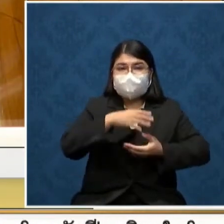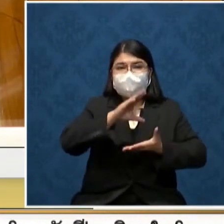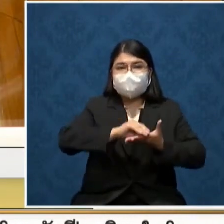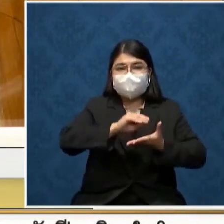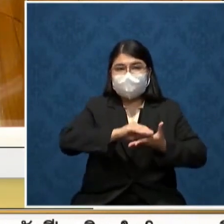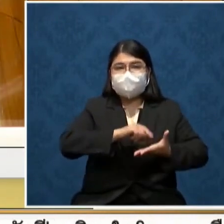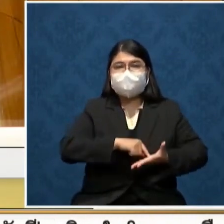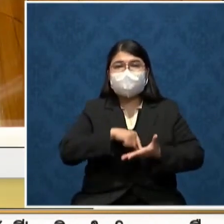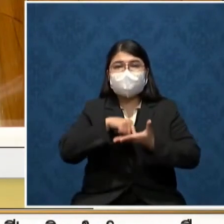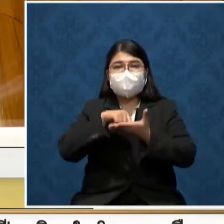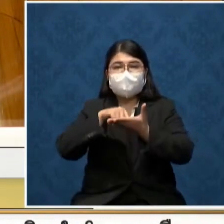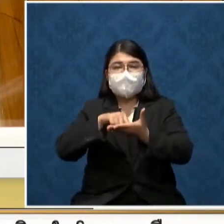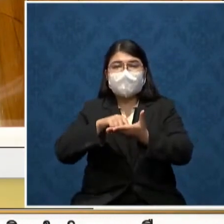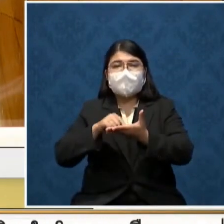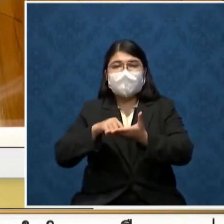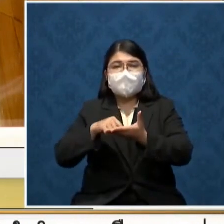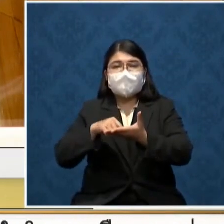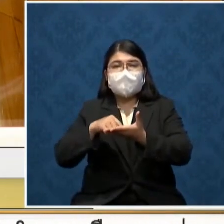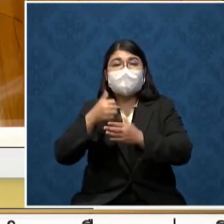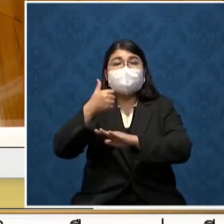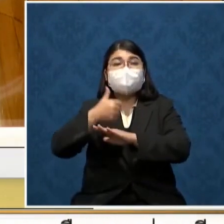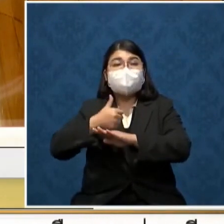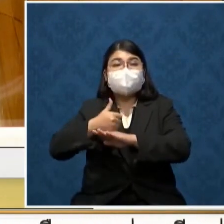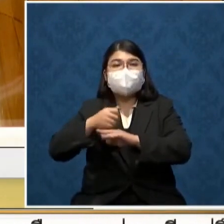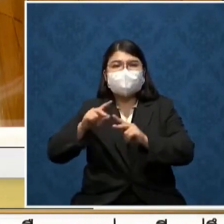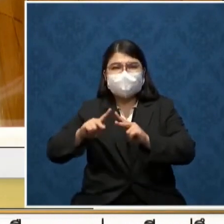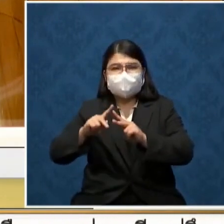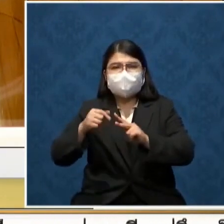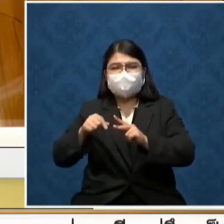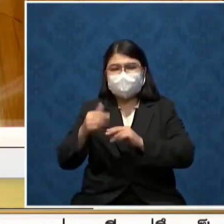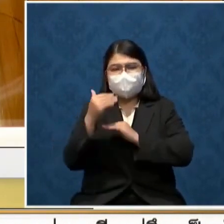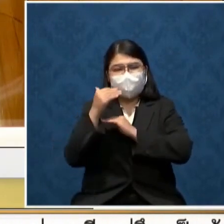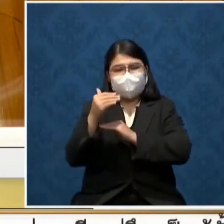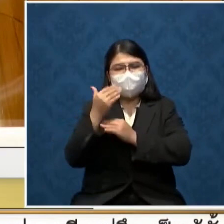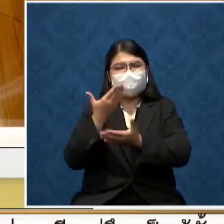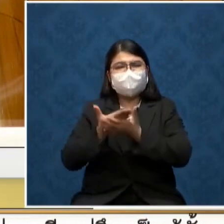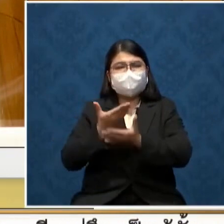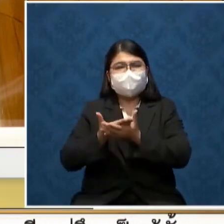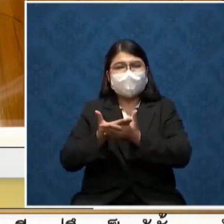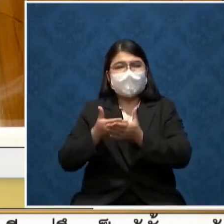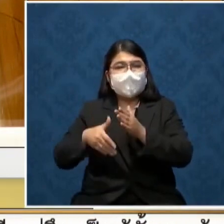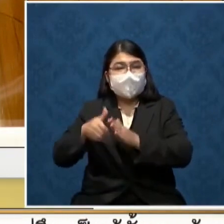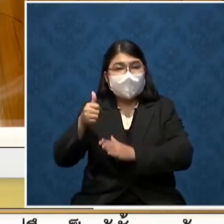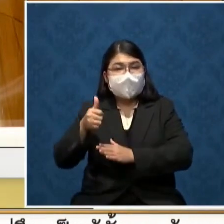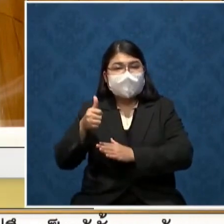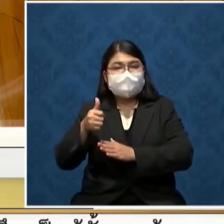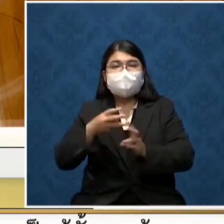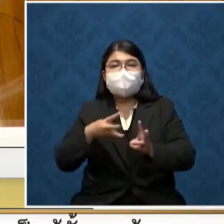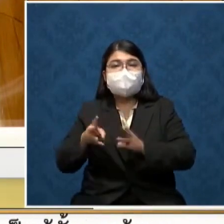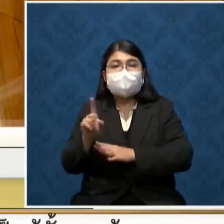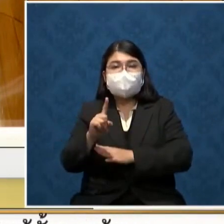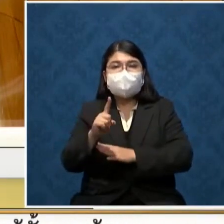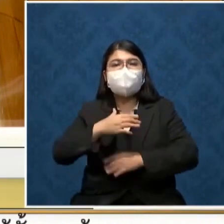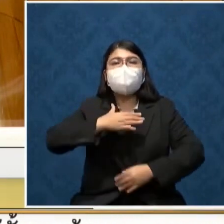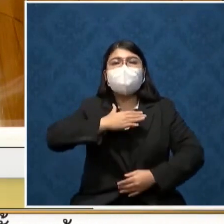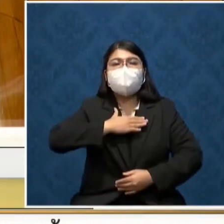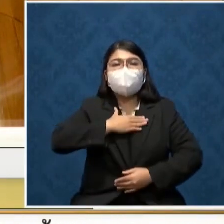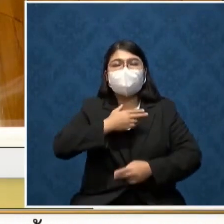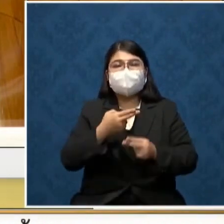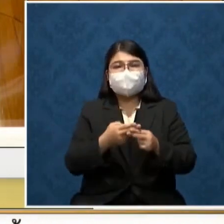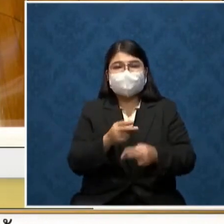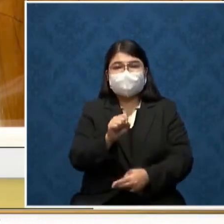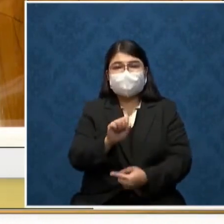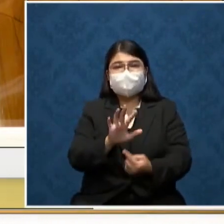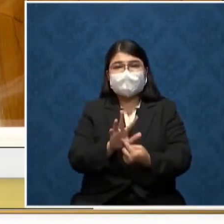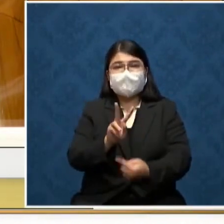รีเพื่ออนุมัติกรอบวงเงินงบประมาณอย่างไรนะครับผมในสันติพร้อมพัฒน์นะครับก็